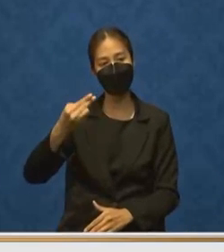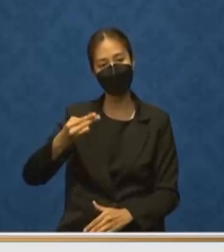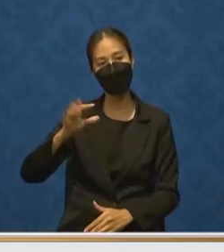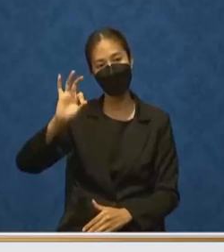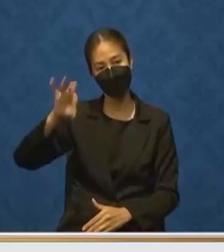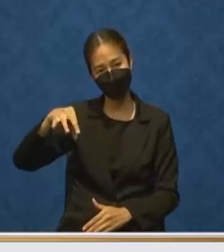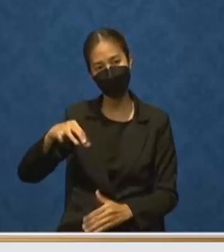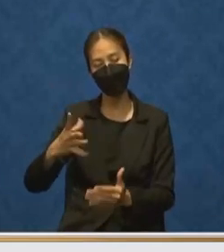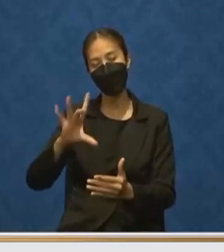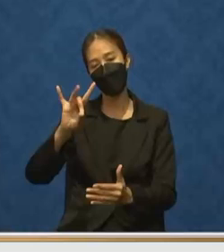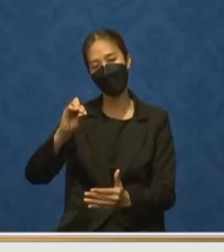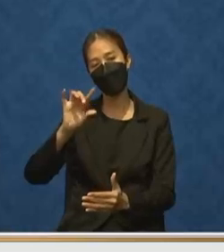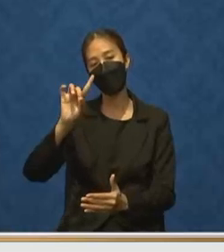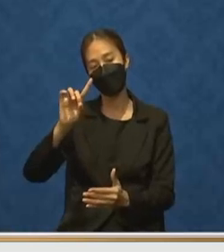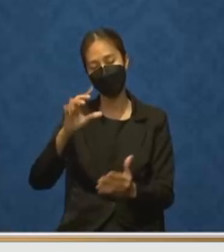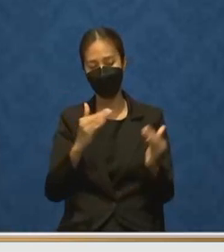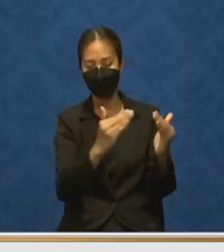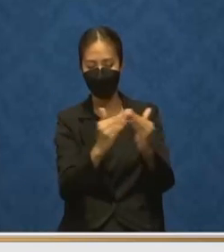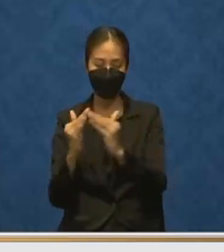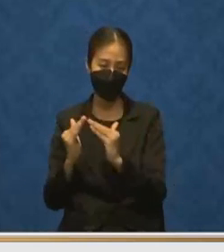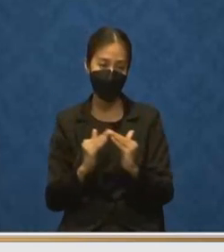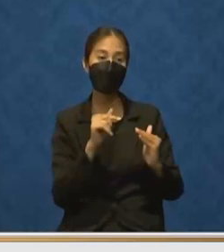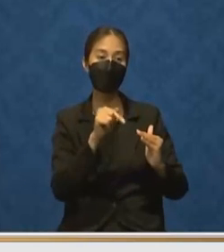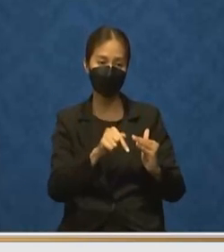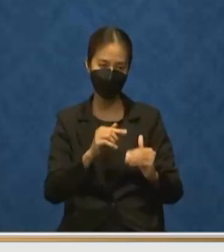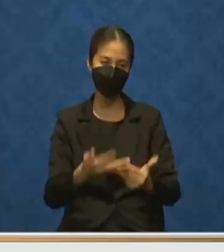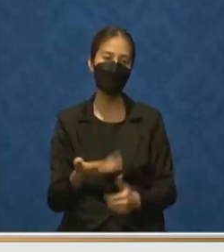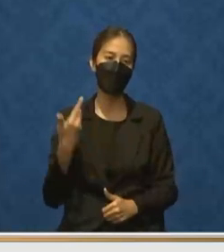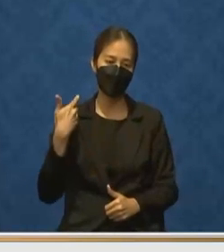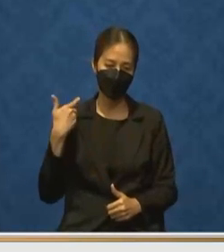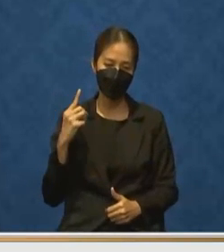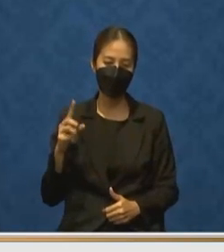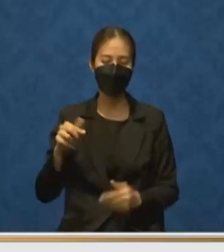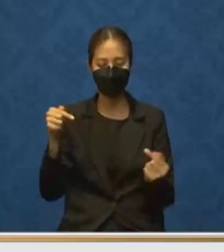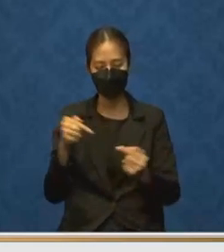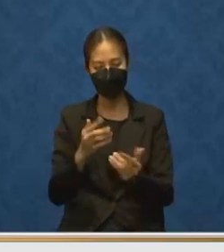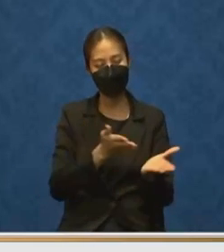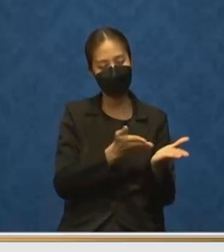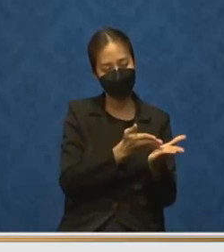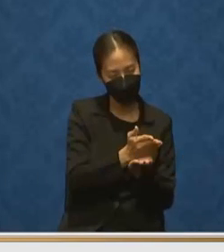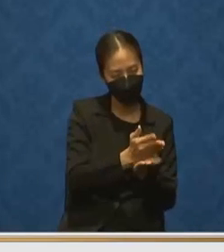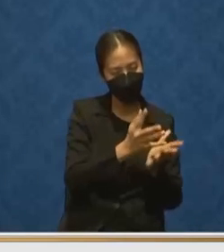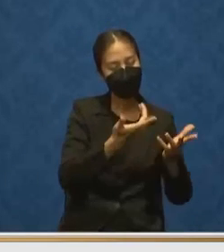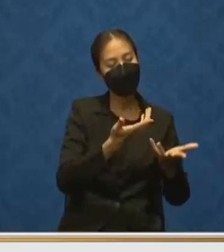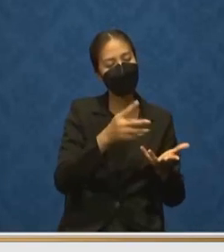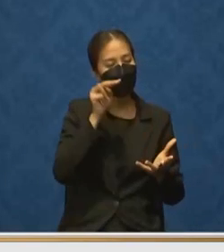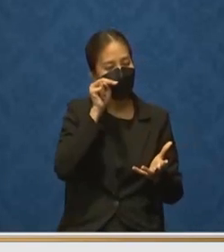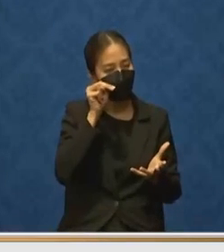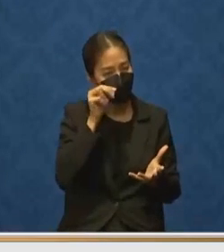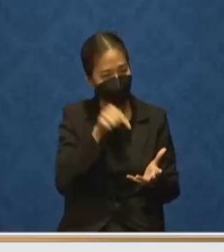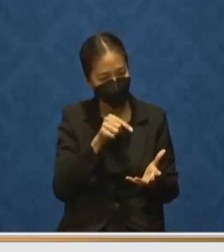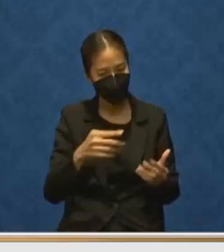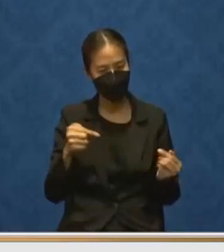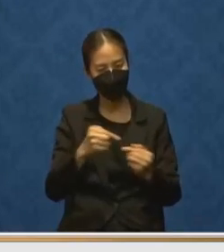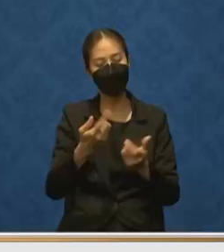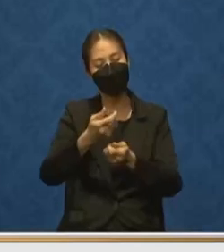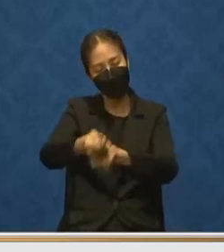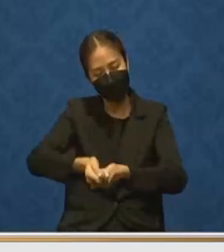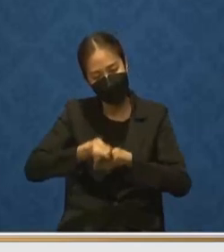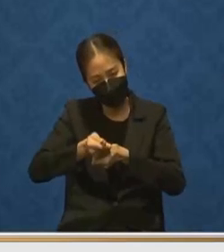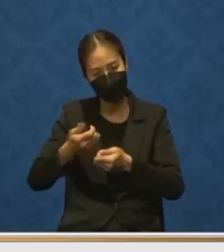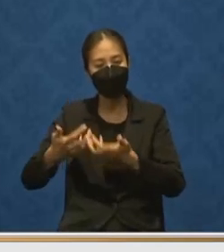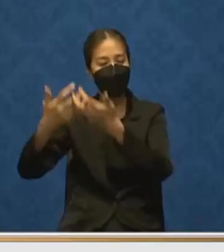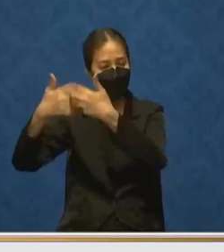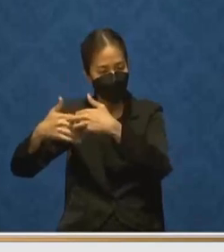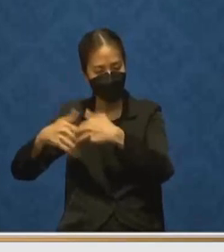49,381 ครัวเรือนสร้างความมั่นคงด้านน้ำทั้งภาคผลิตภาคเกษตรภาคอุตสาหกรรมให้มีต้นทุนน้ำใช้อย่างสมดุล